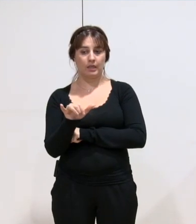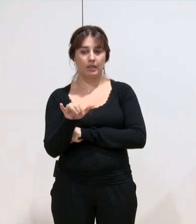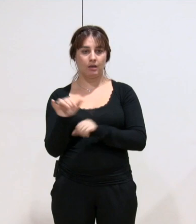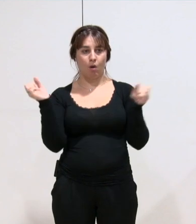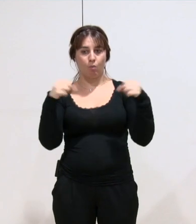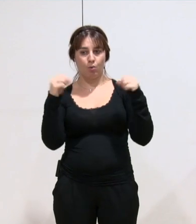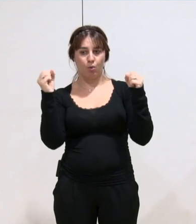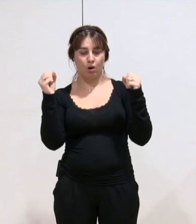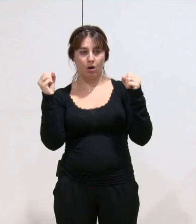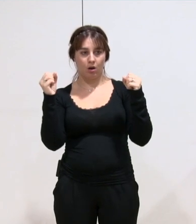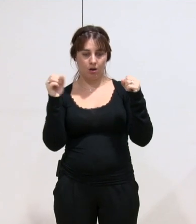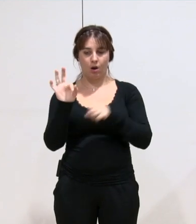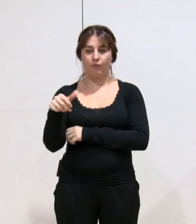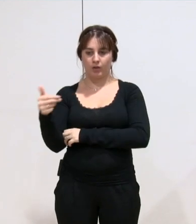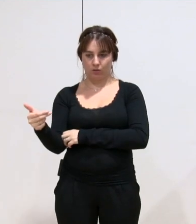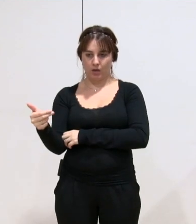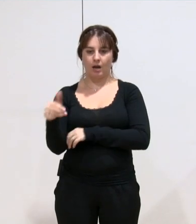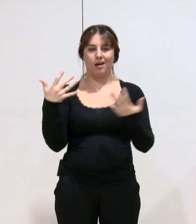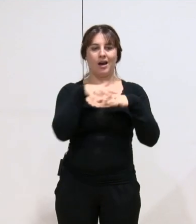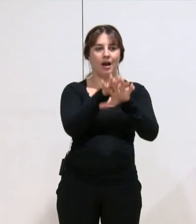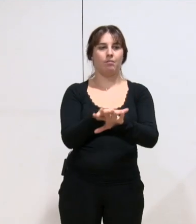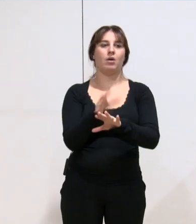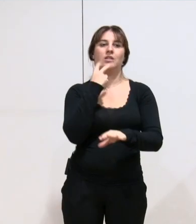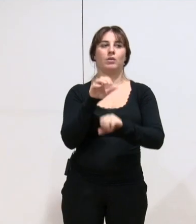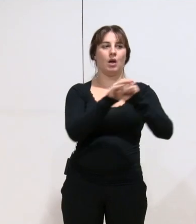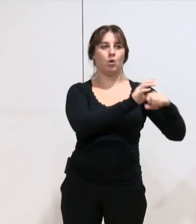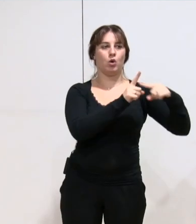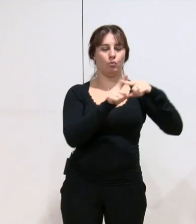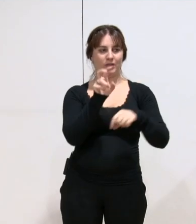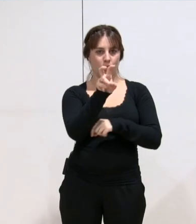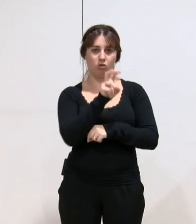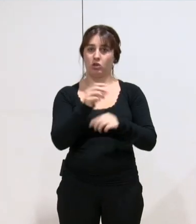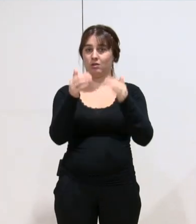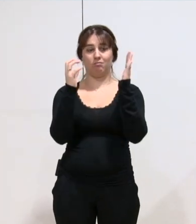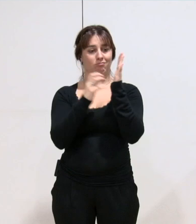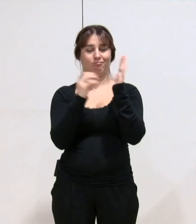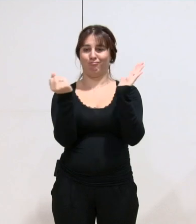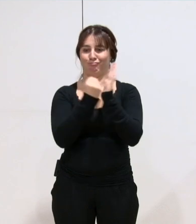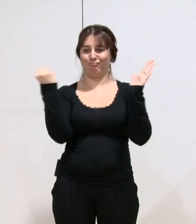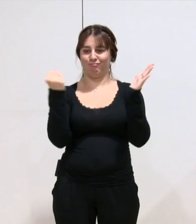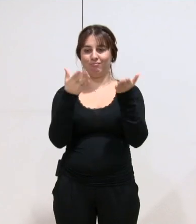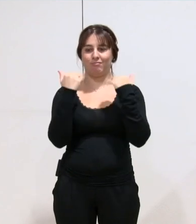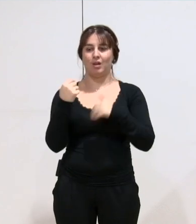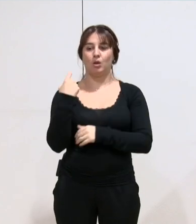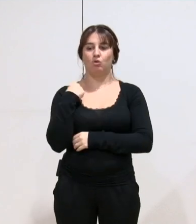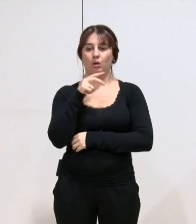vote pour ? Front national, Rassemblement citoyen de la gauche et des écologistes, délibération adoptée. La